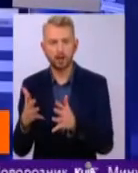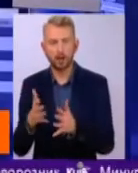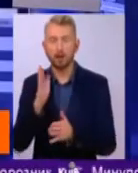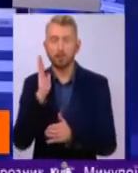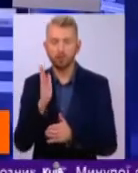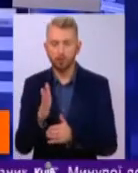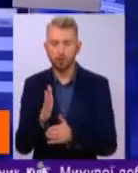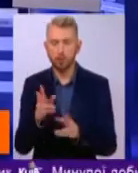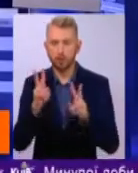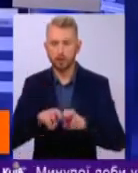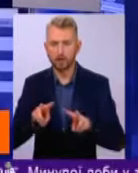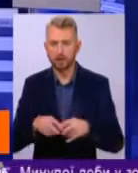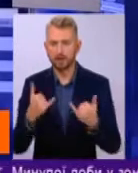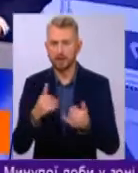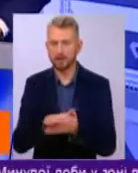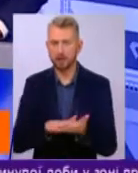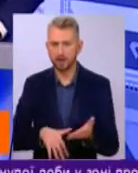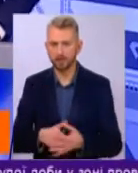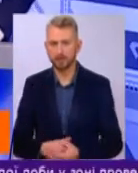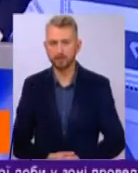Будемо розглядати зараз далі.